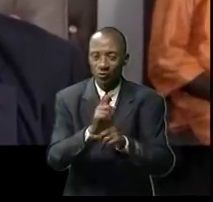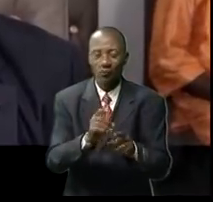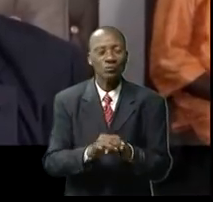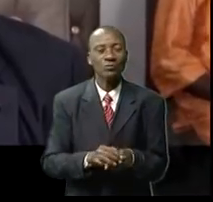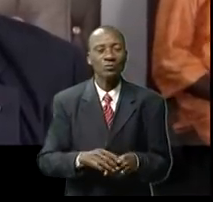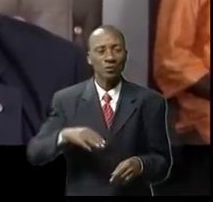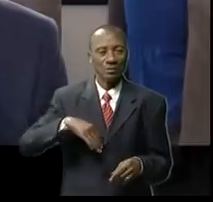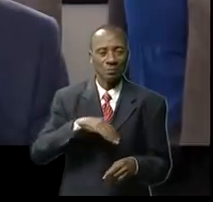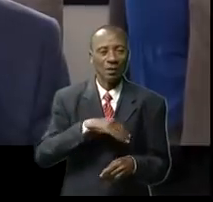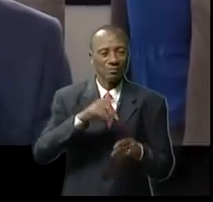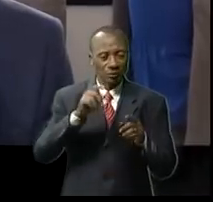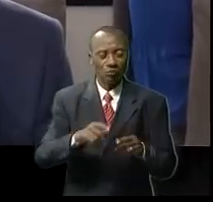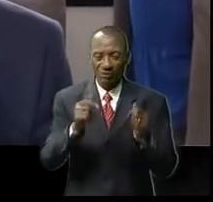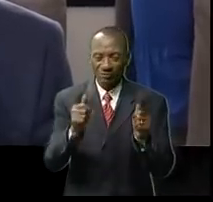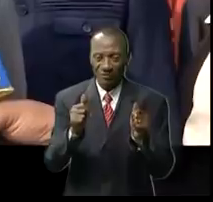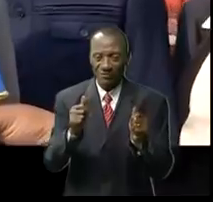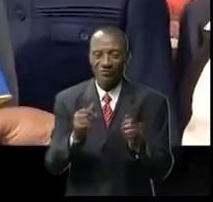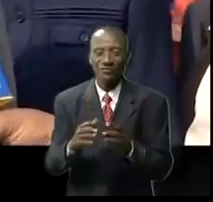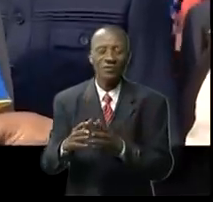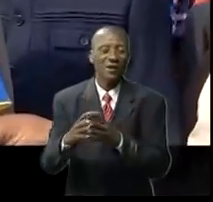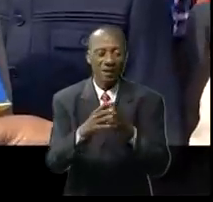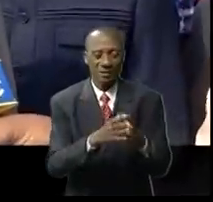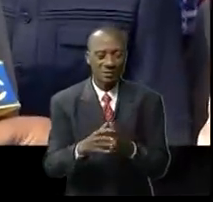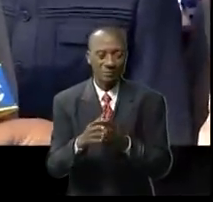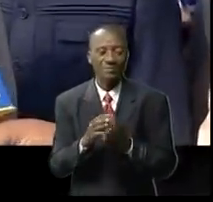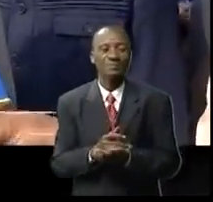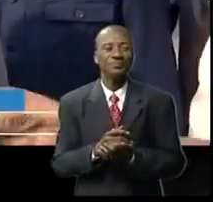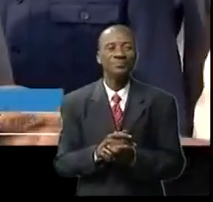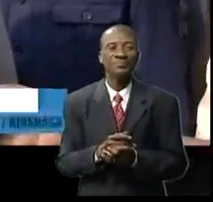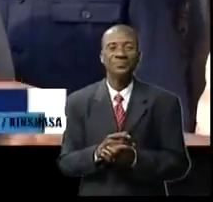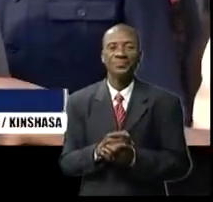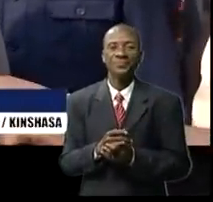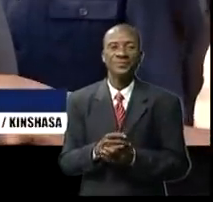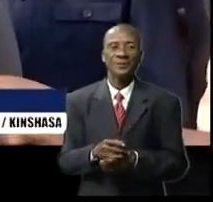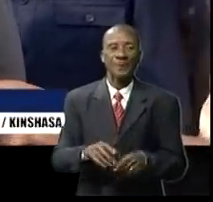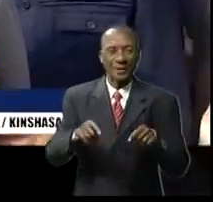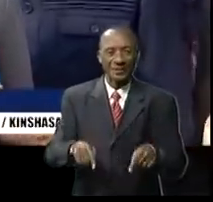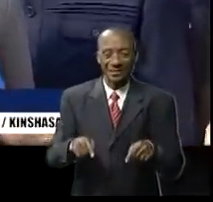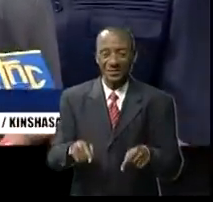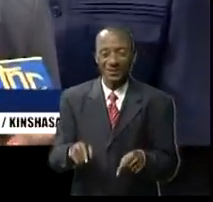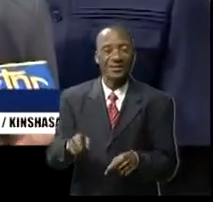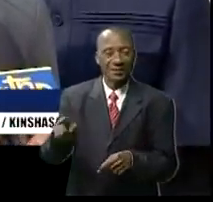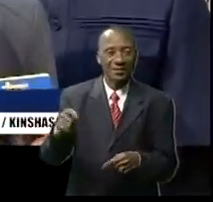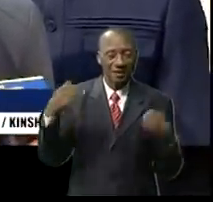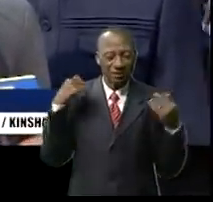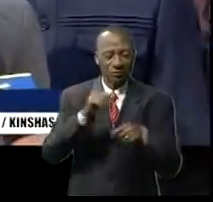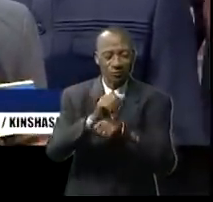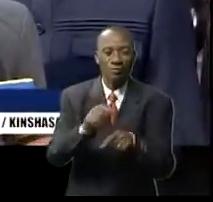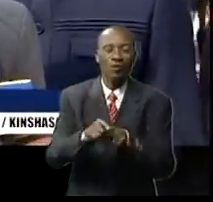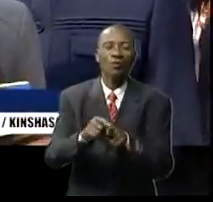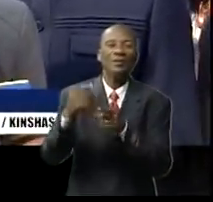en toute impartialité. Ce sont des propriétaires terriens, ils en savent beaucoup. Je dois